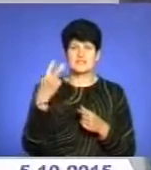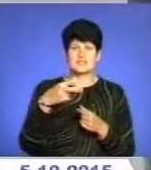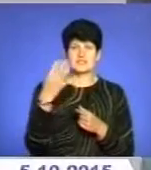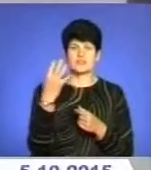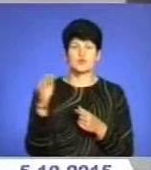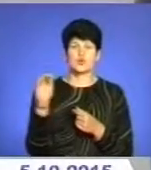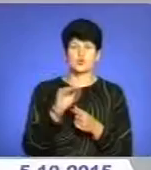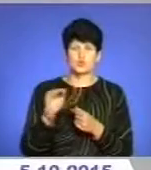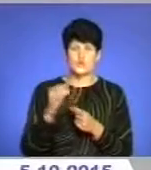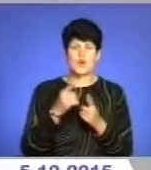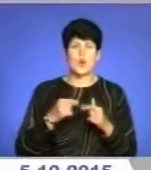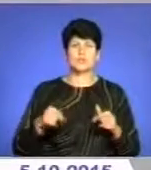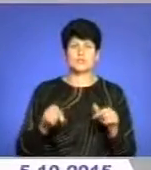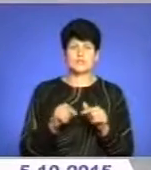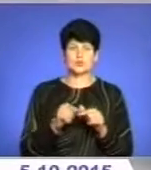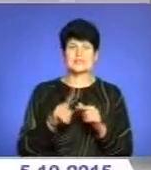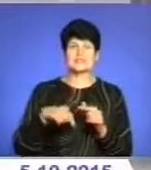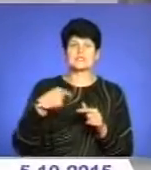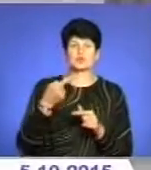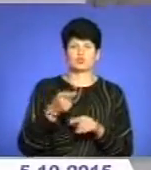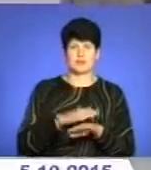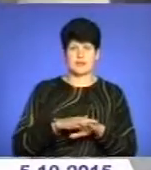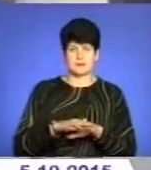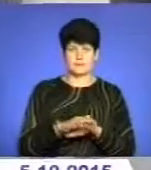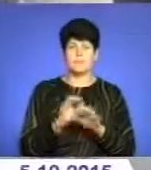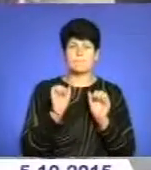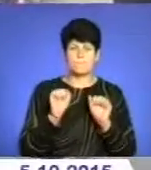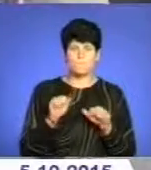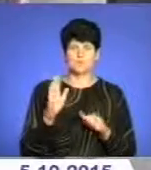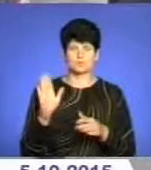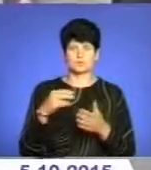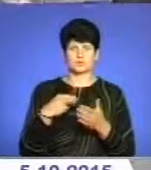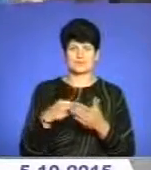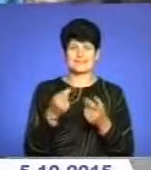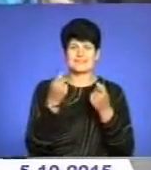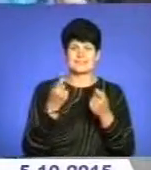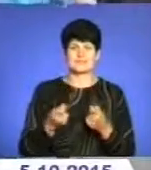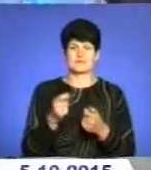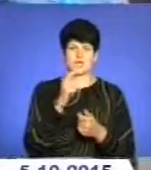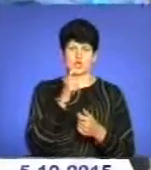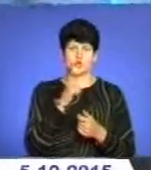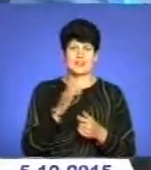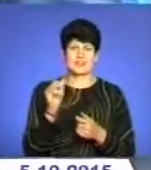24 жовтня, організують наступний ярмарок, де можна буде придбати дешевший цукор та гречку.